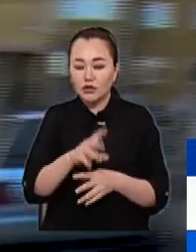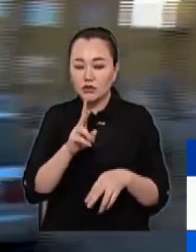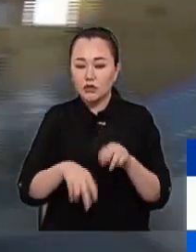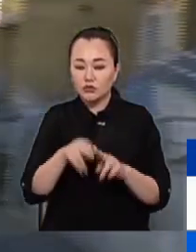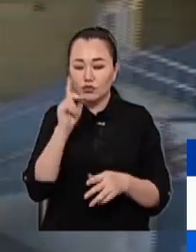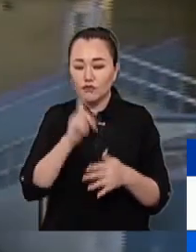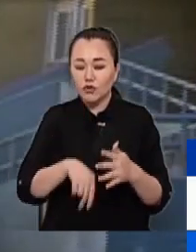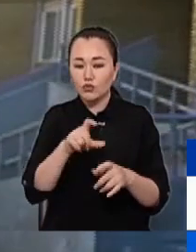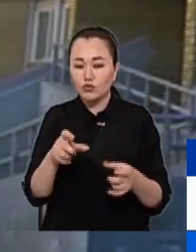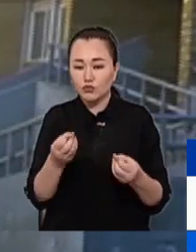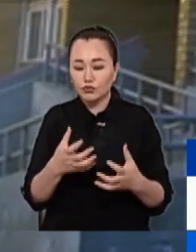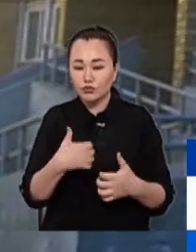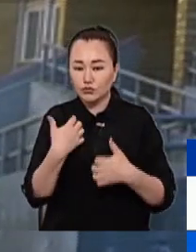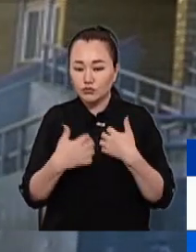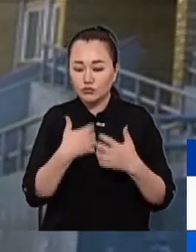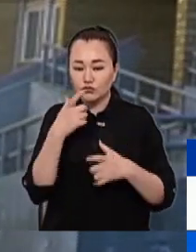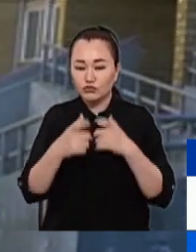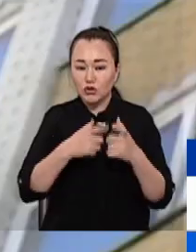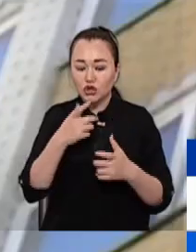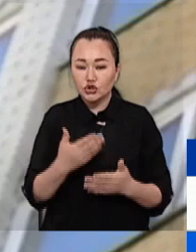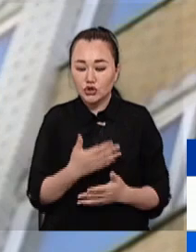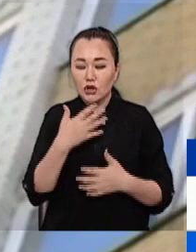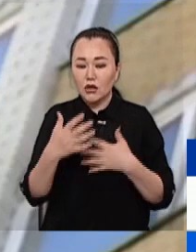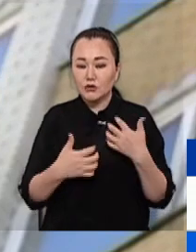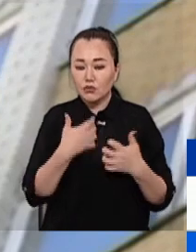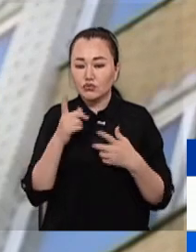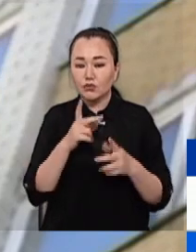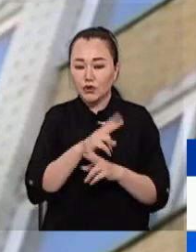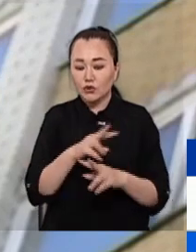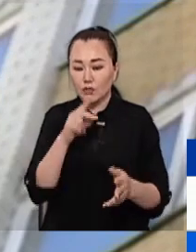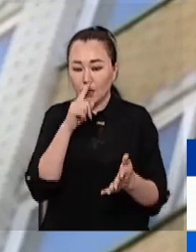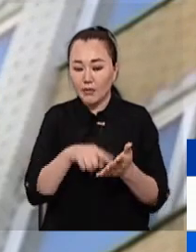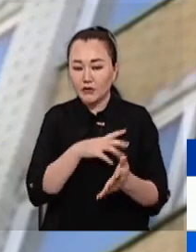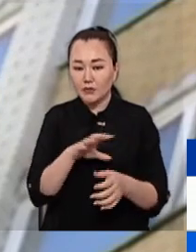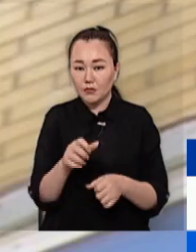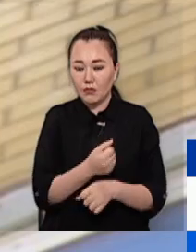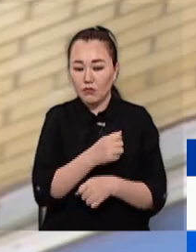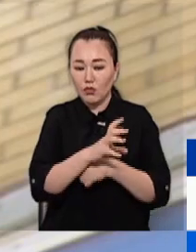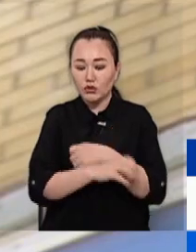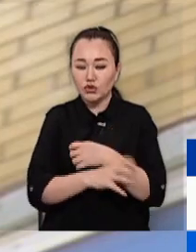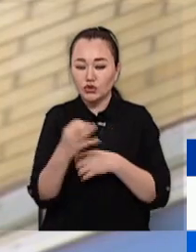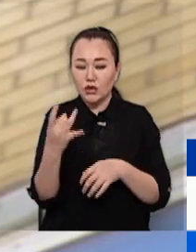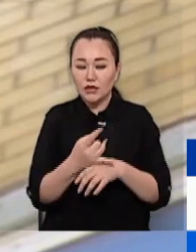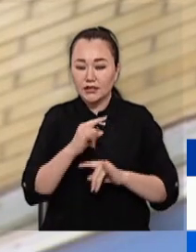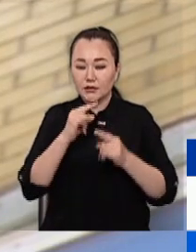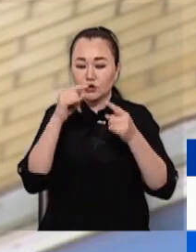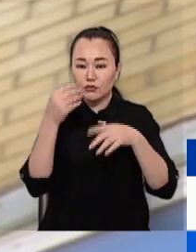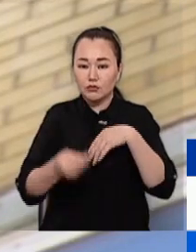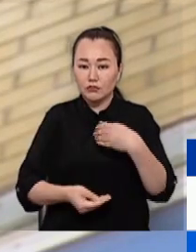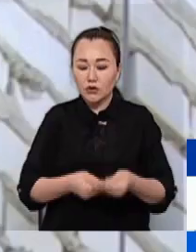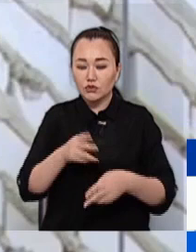уверены, что люди просто паникуют. Жильцы же обеспокоены тем, чтобы никто не попал в травмпункт после очередного падения кирпичей.